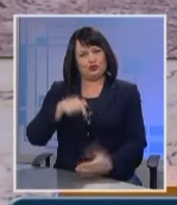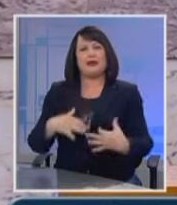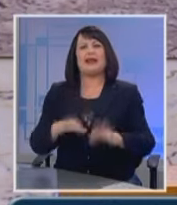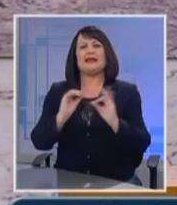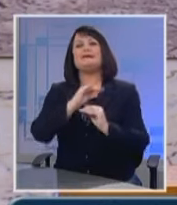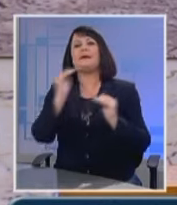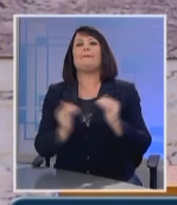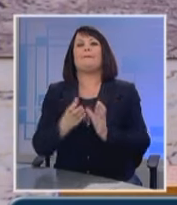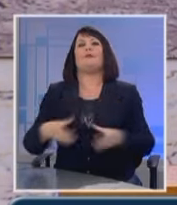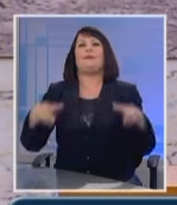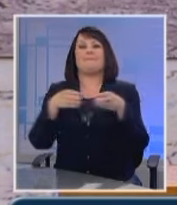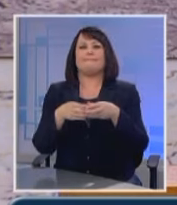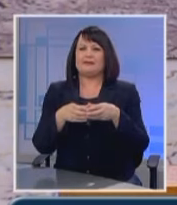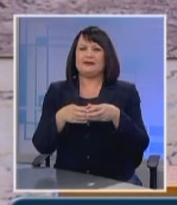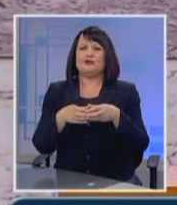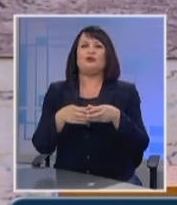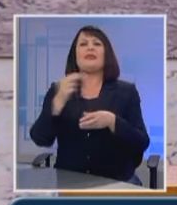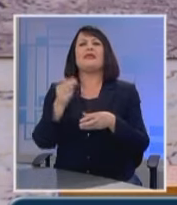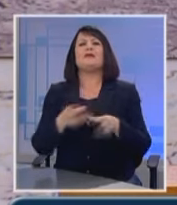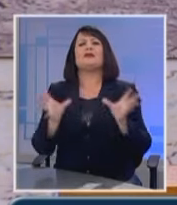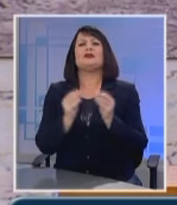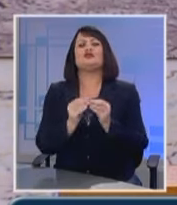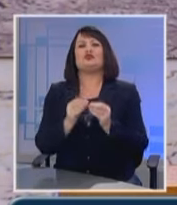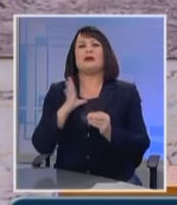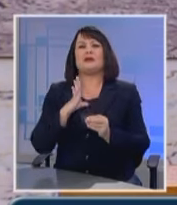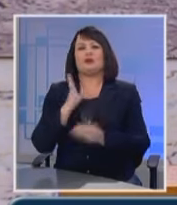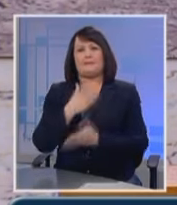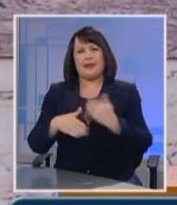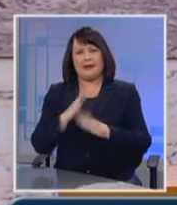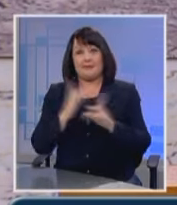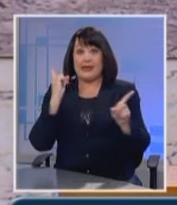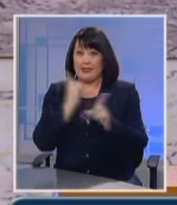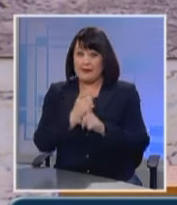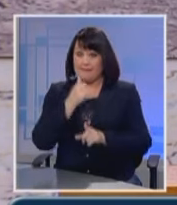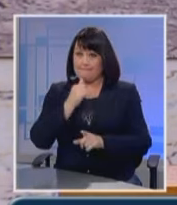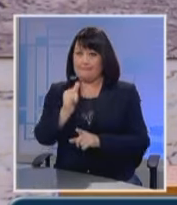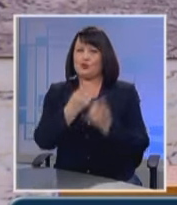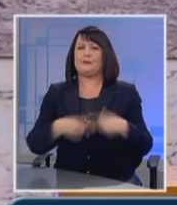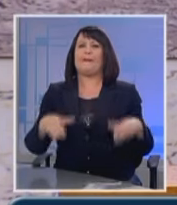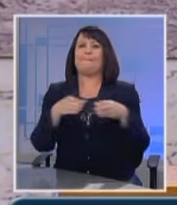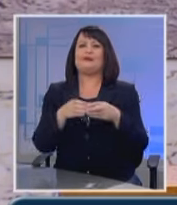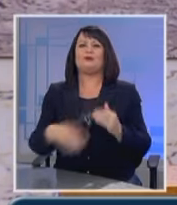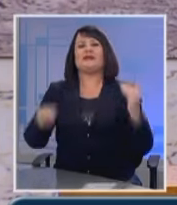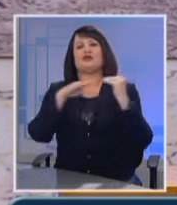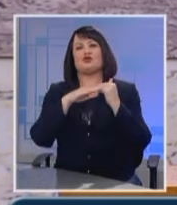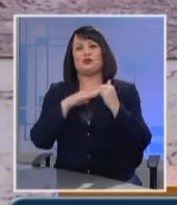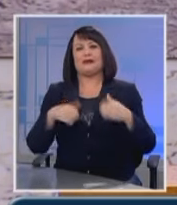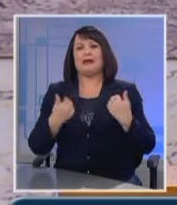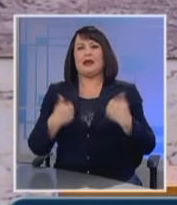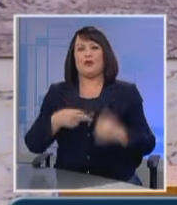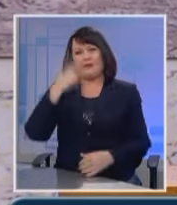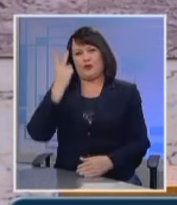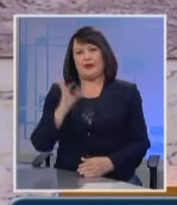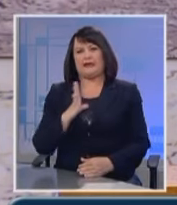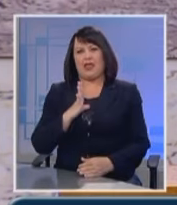της Υποεπιτροπής για τα θέματα των ατόμων με αναπηρία της Ειδικής Μόνιμης Επιτροπής Ισότητας Νεολαίας και